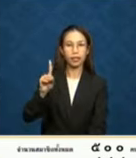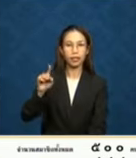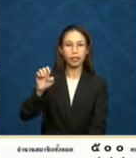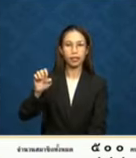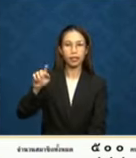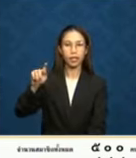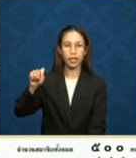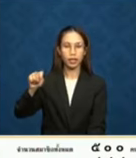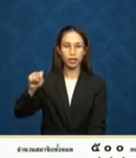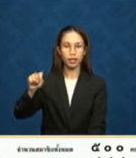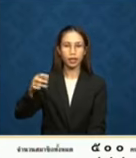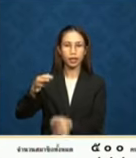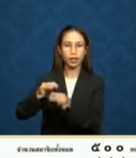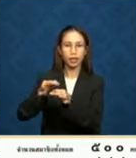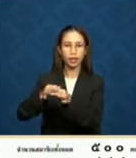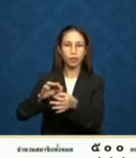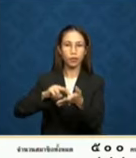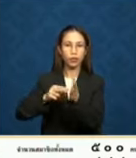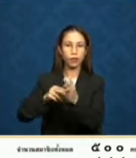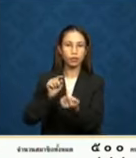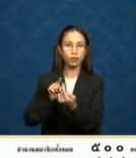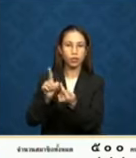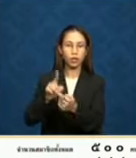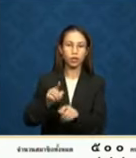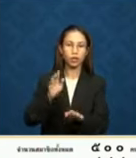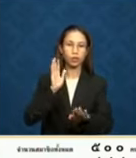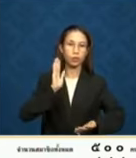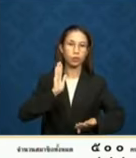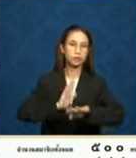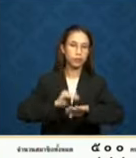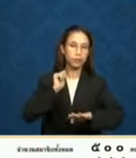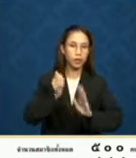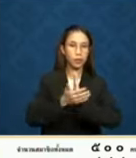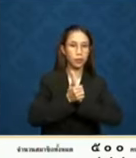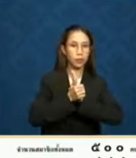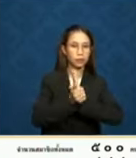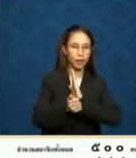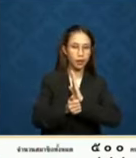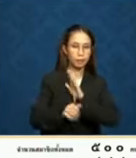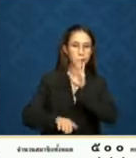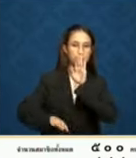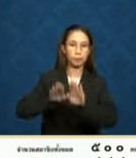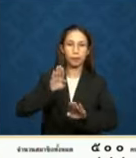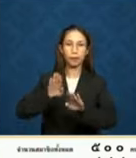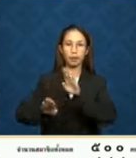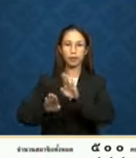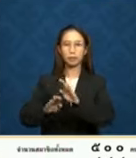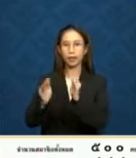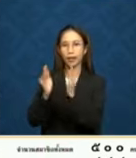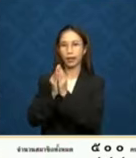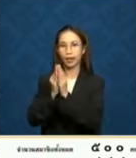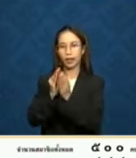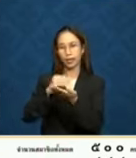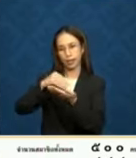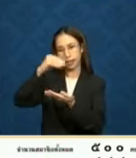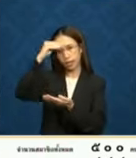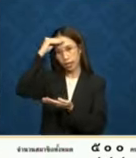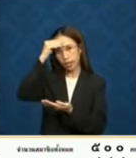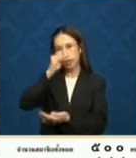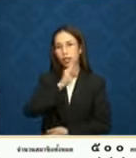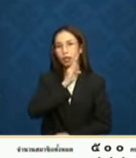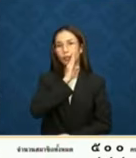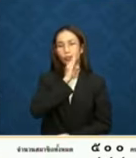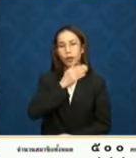สามารถเอาคามชำนานมาเมี่ย securedเป็นหนôiกตต่างสมมิวาผมจบระดับ